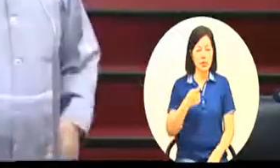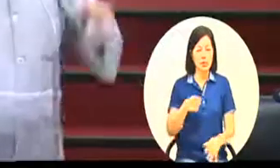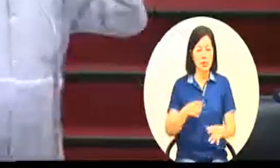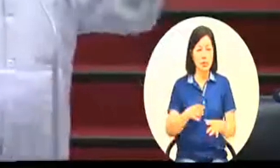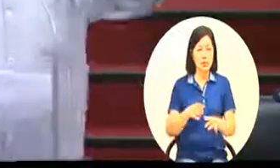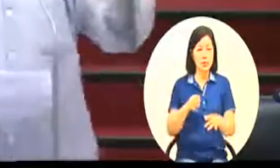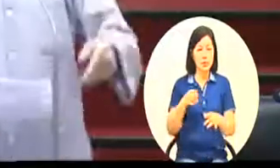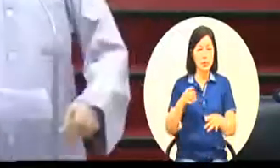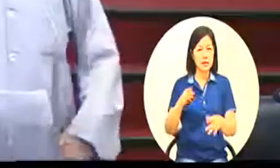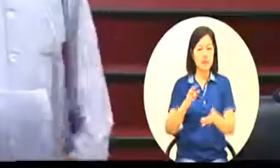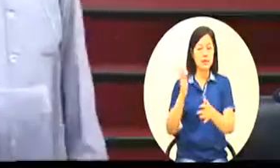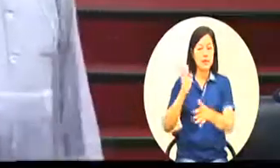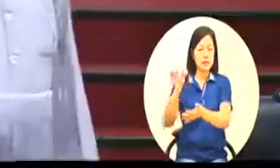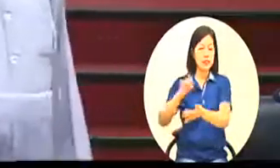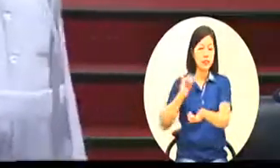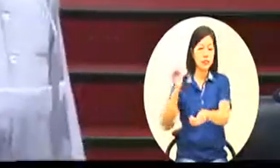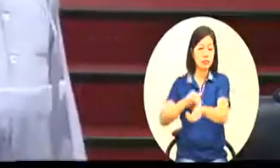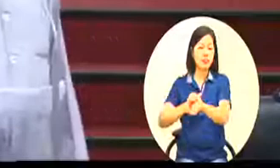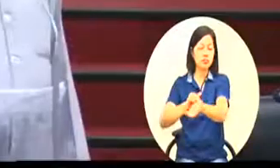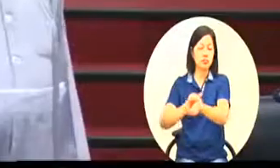安眠药啊，吃十外冬啦。